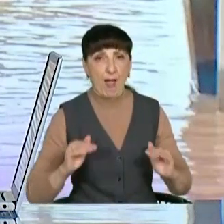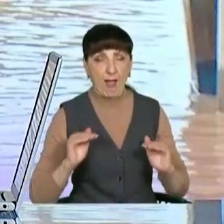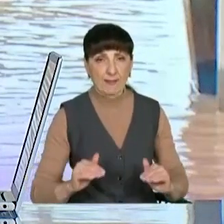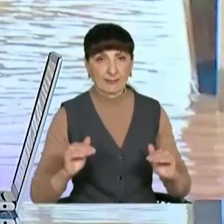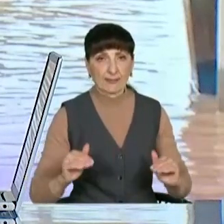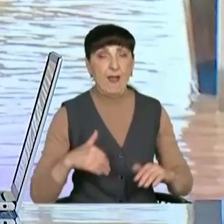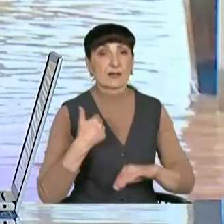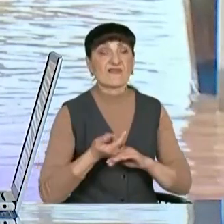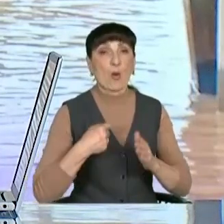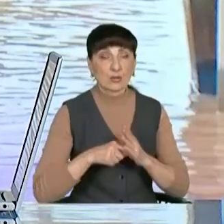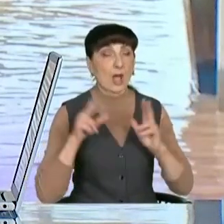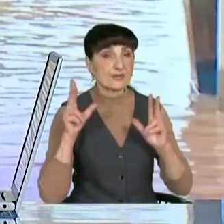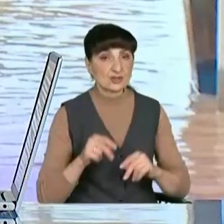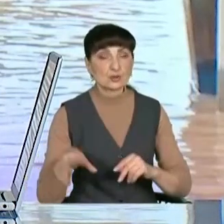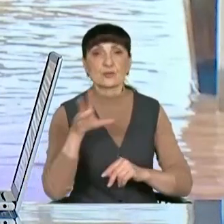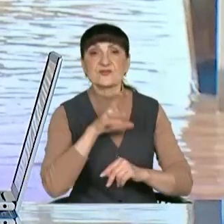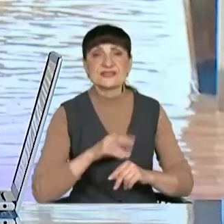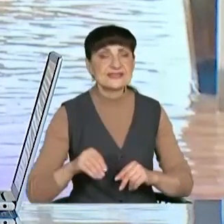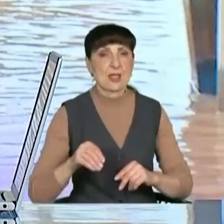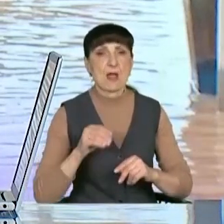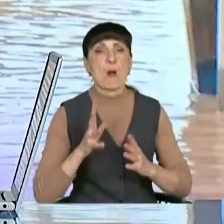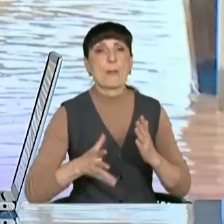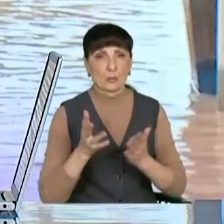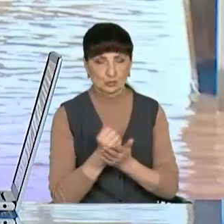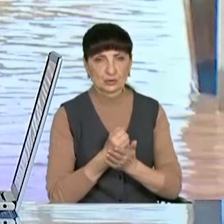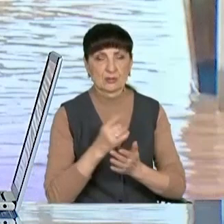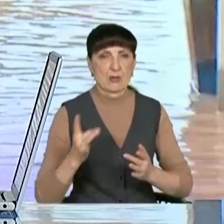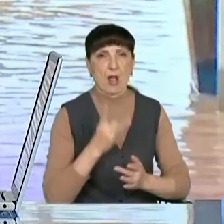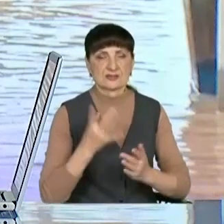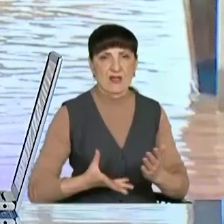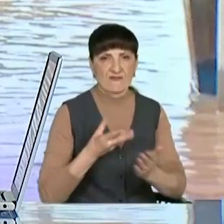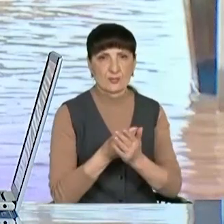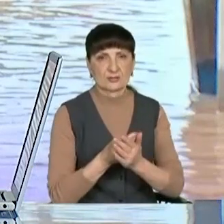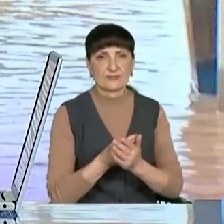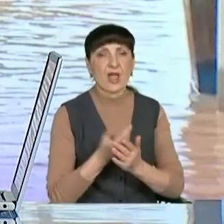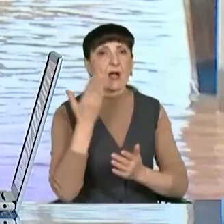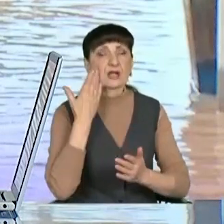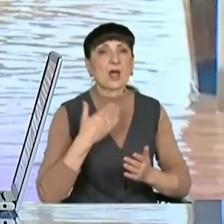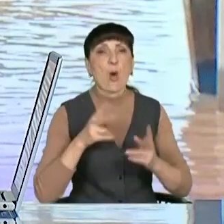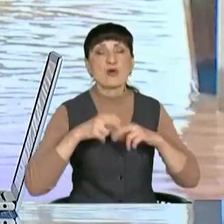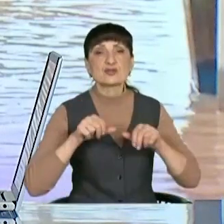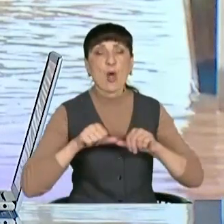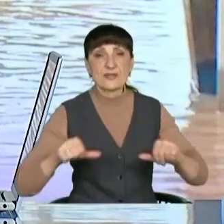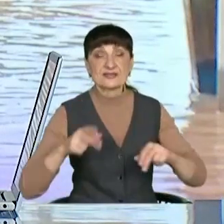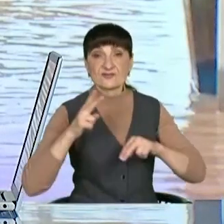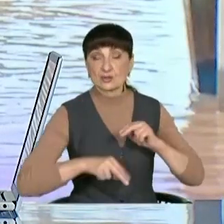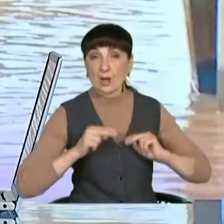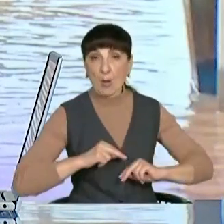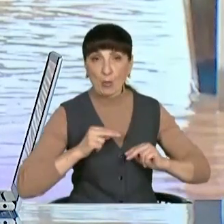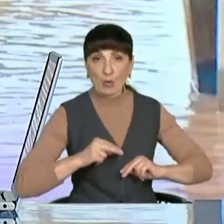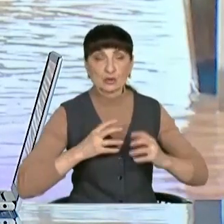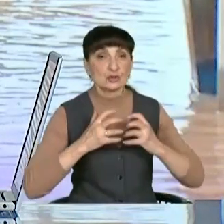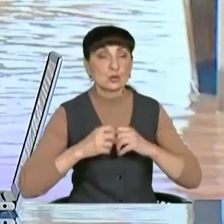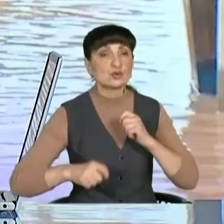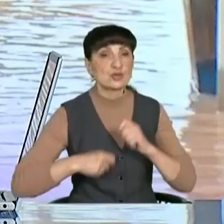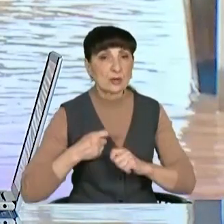глава города пообещал, что все без исключения получат разовые выплаты. Когда оценочная комиссия полностью завершит работу по подсчету